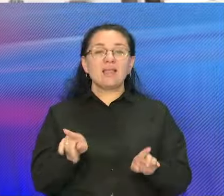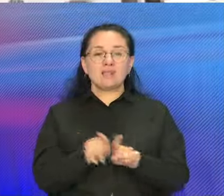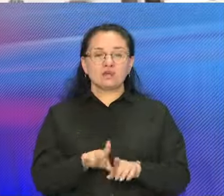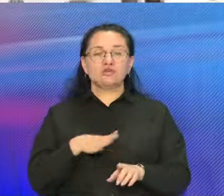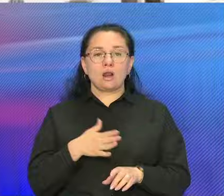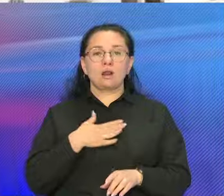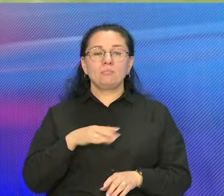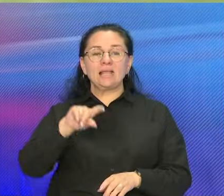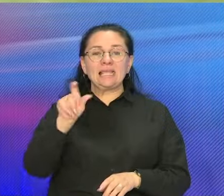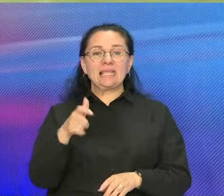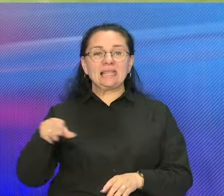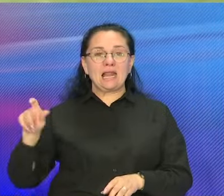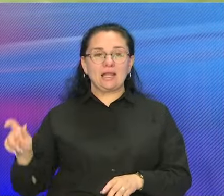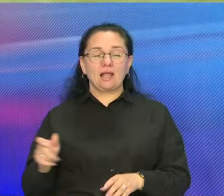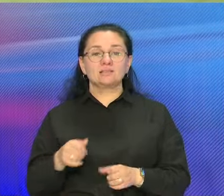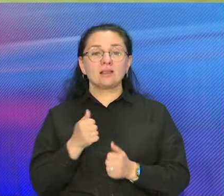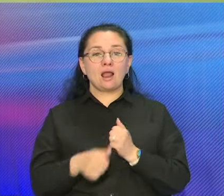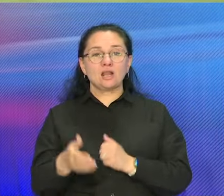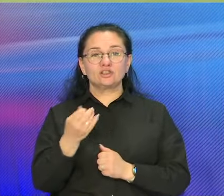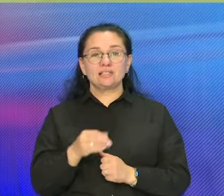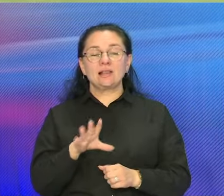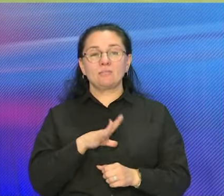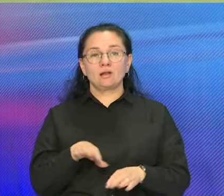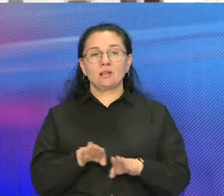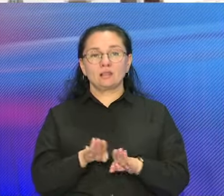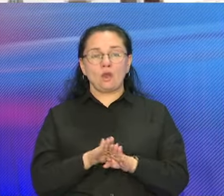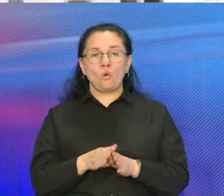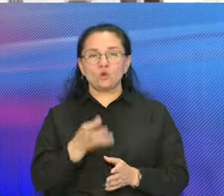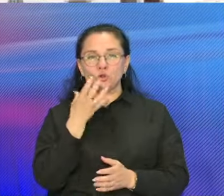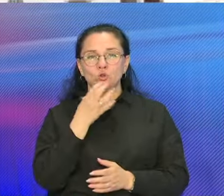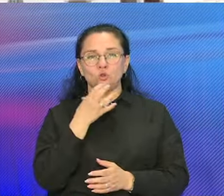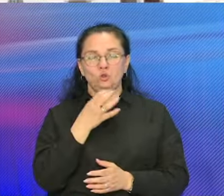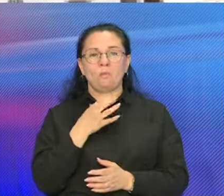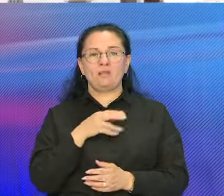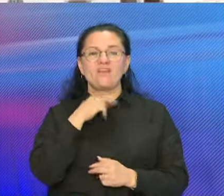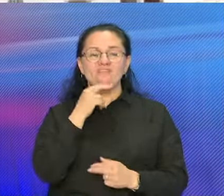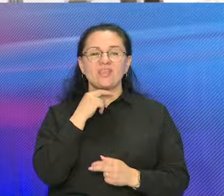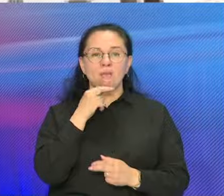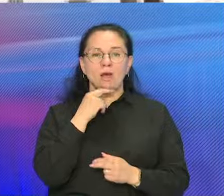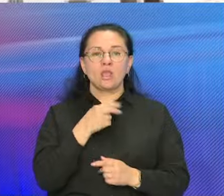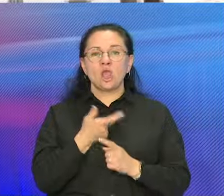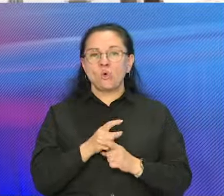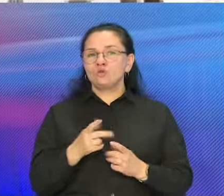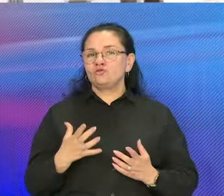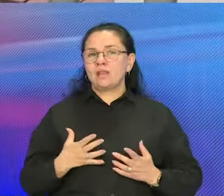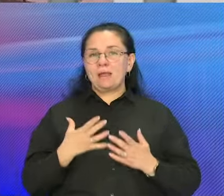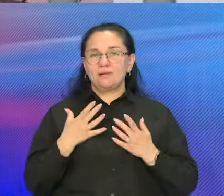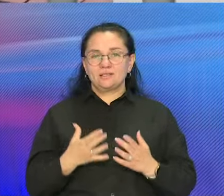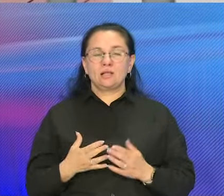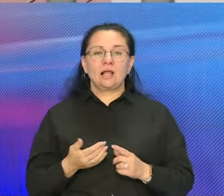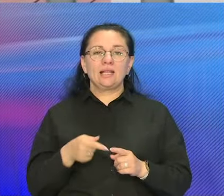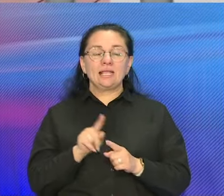Каждый день так было, такой отклик, такой прям тёблый отклик, я бы сказал Довольно эмоционально, а-ля итальянцы